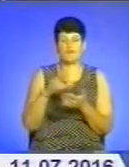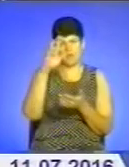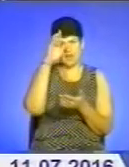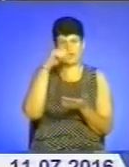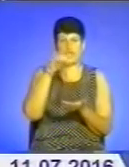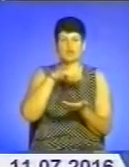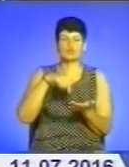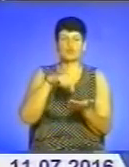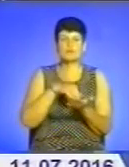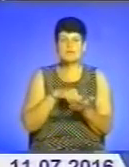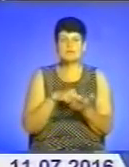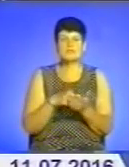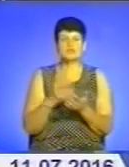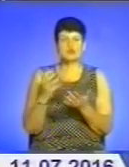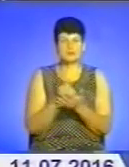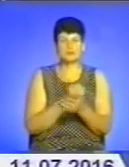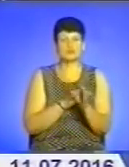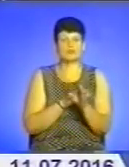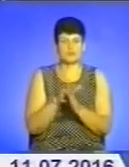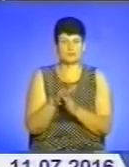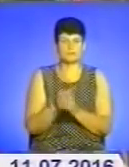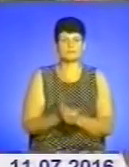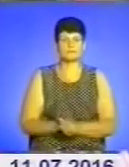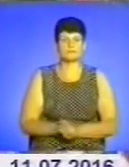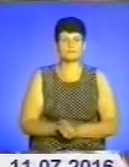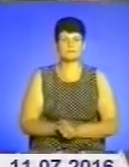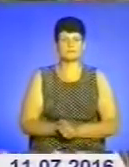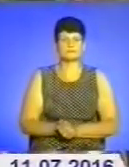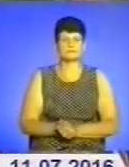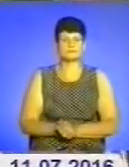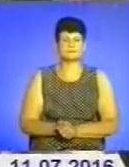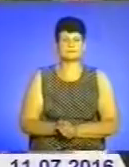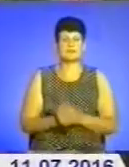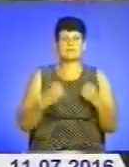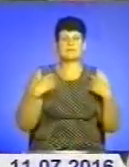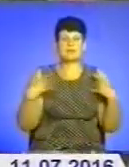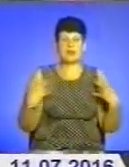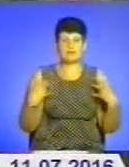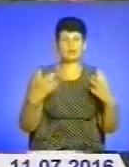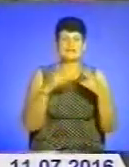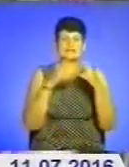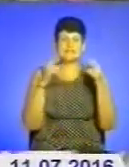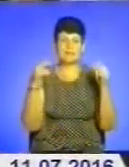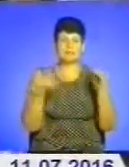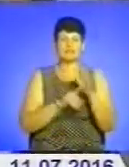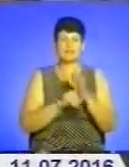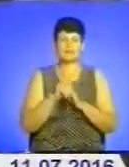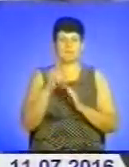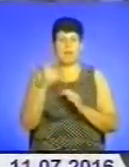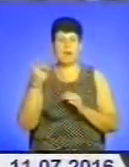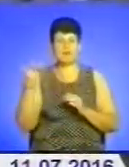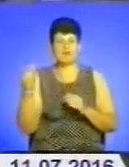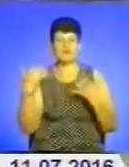реалізували заплановану програму, дізнавалася Світлана Шумна. Свята замків, стартувавши у Збаражі, вже